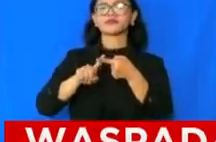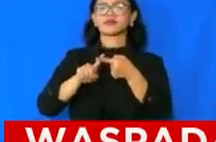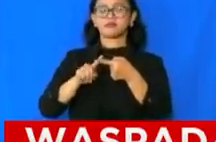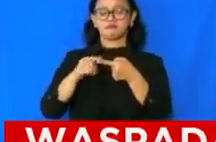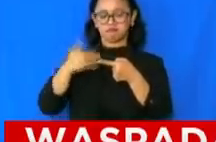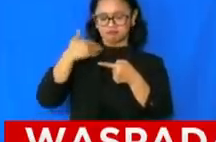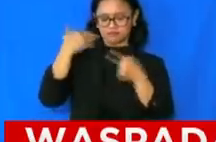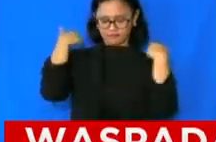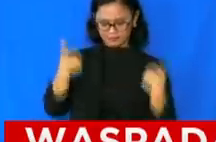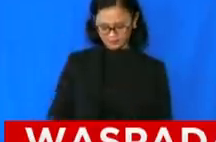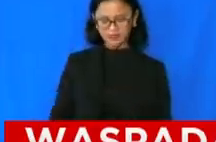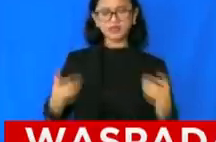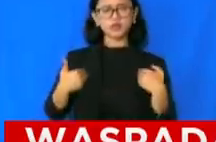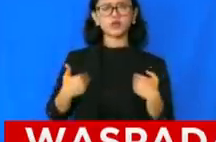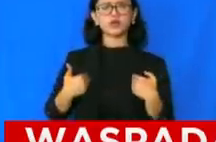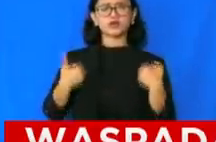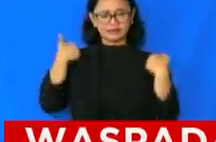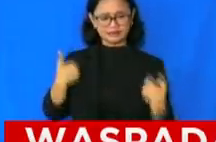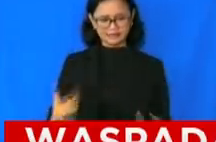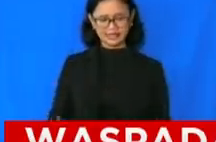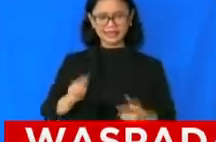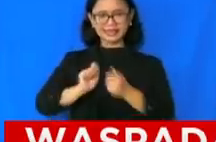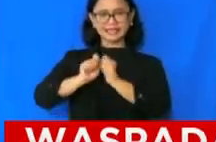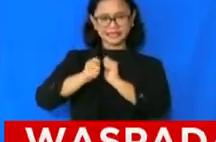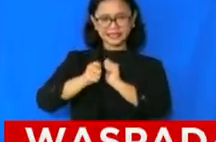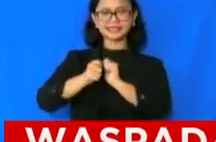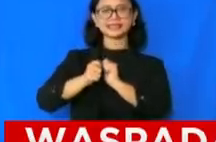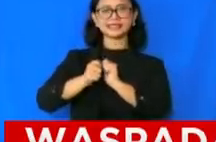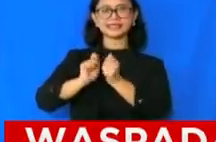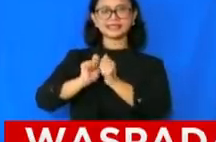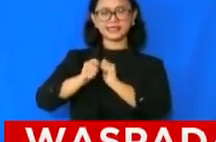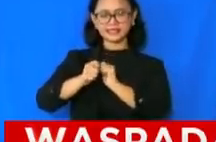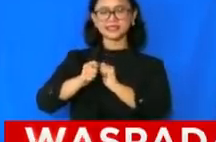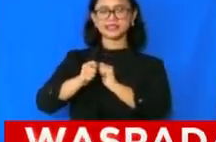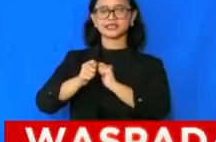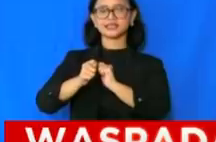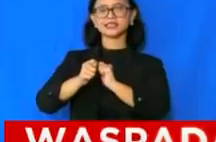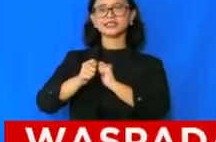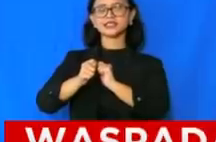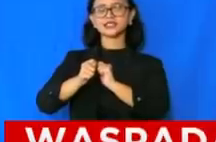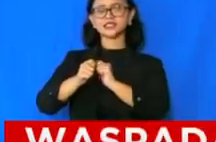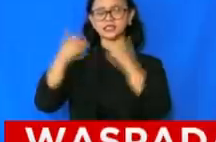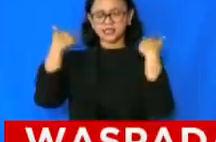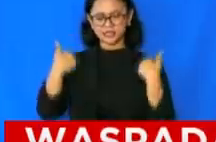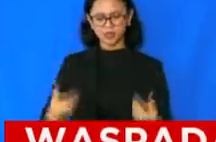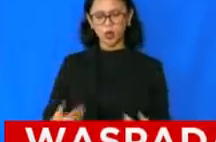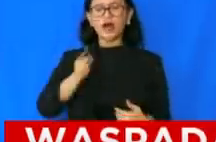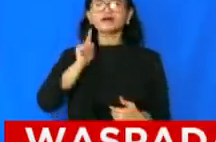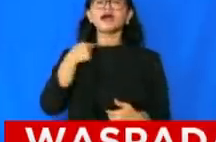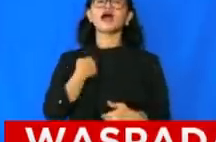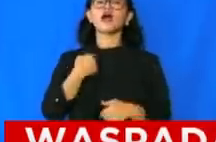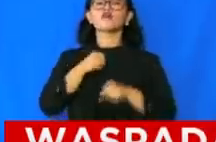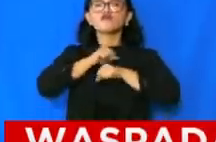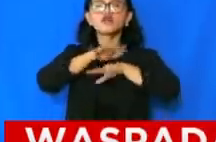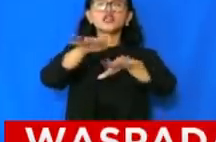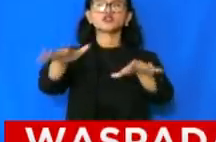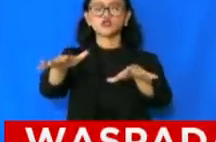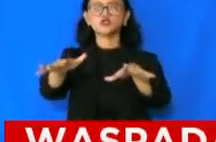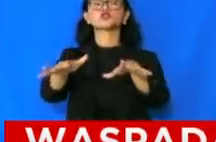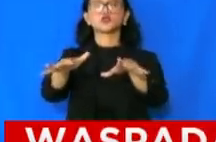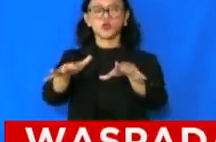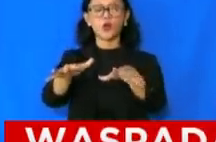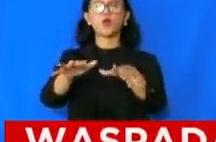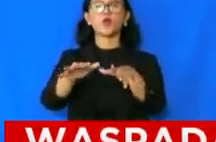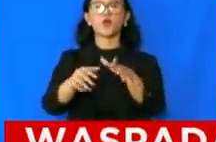sakit manakala Kemudian dari pemeriksaan Sweep Ayo kita temukan virusnya berarti dia